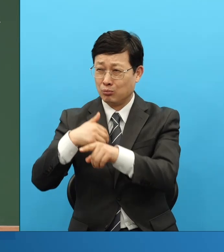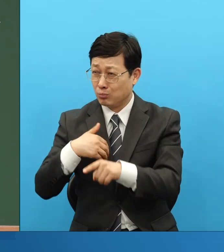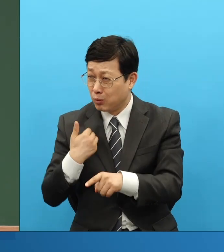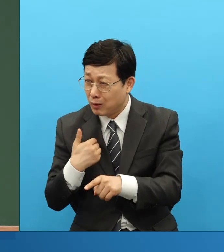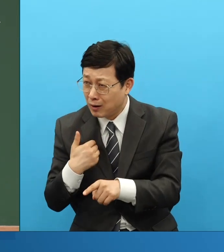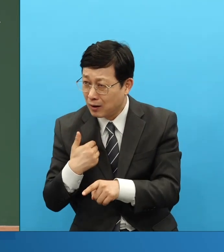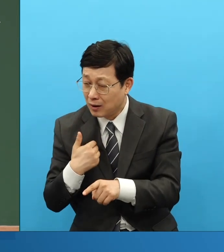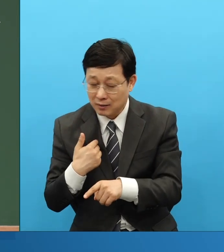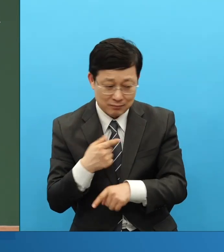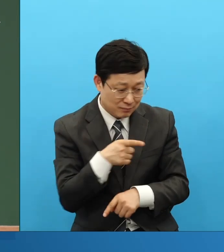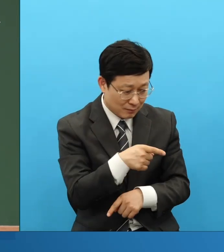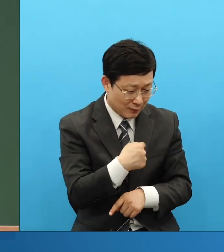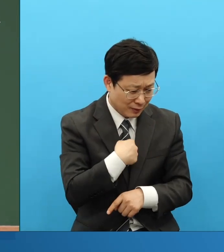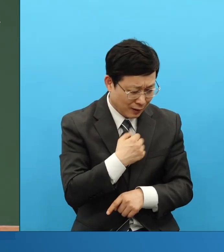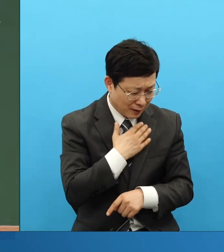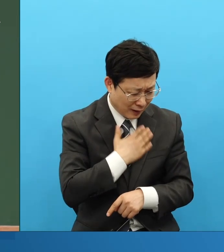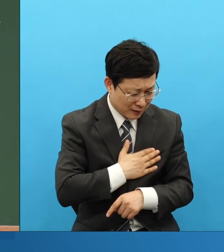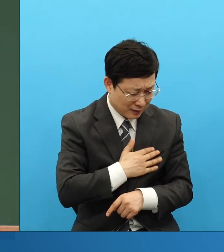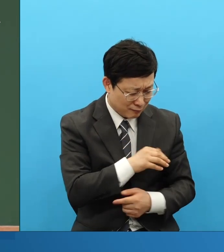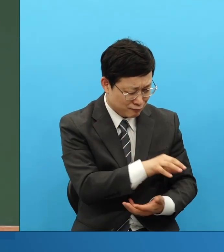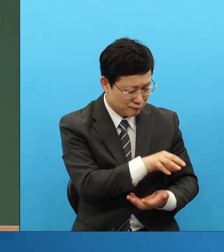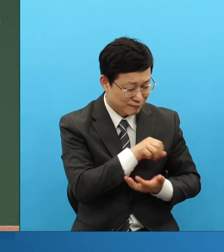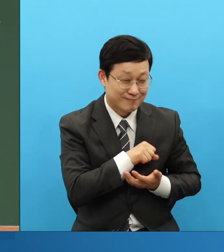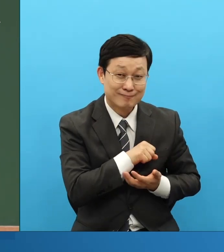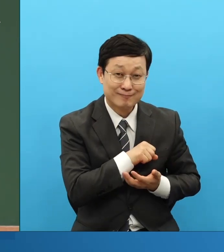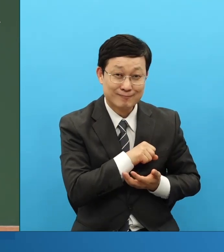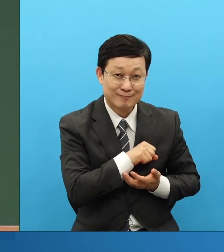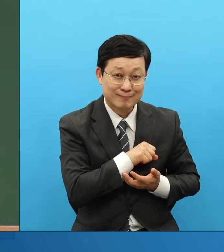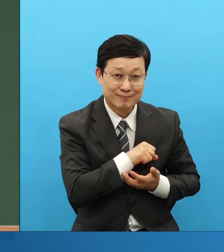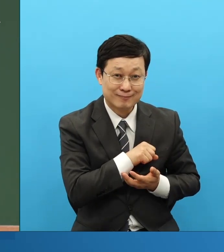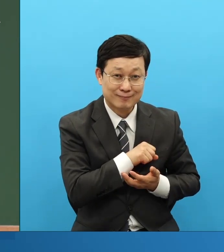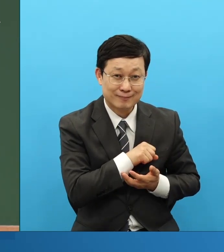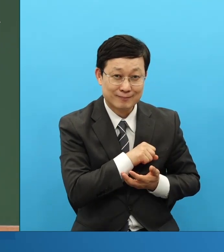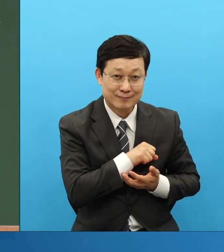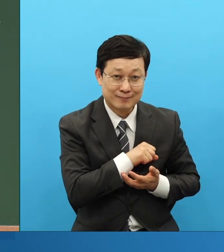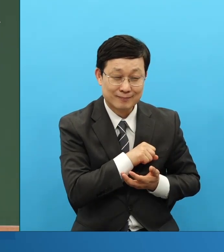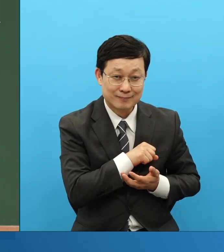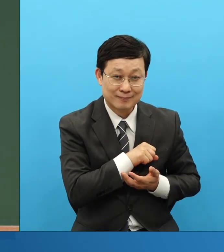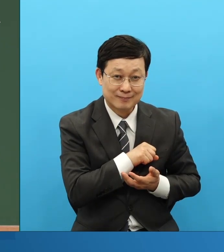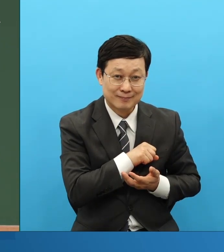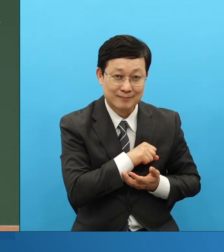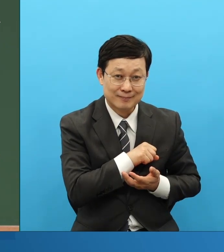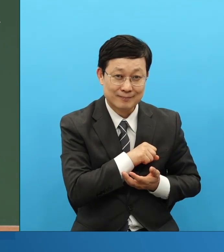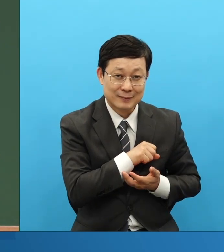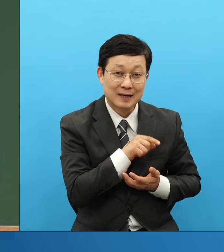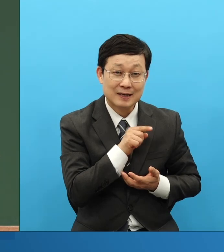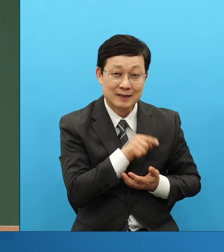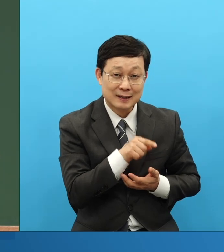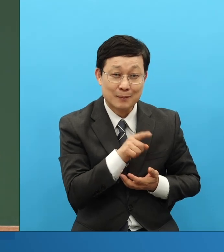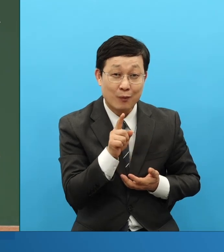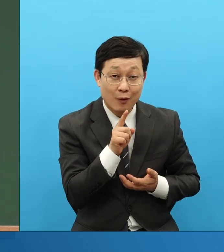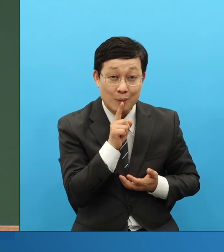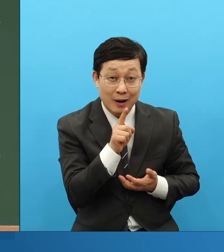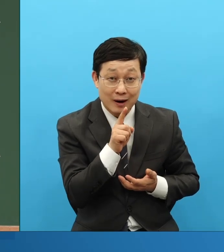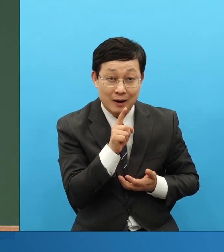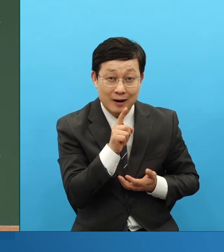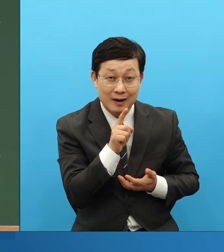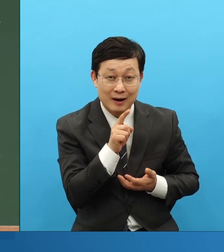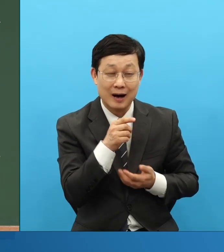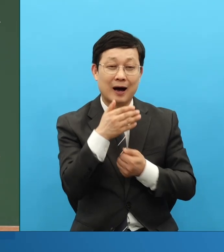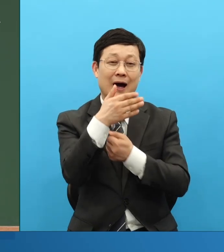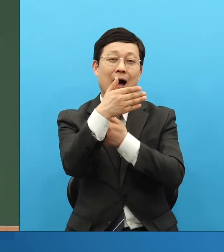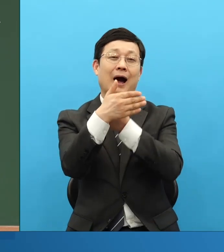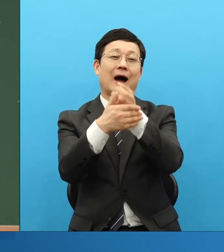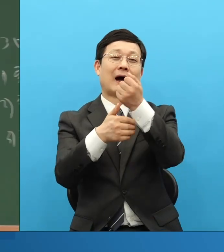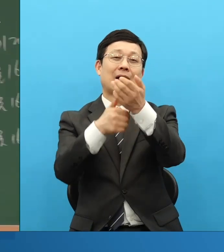he went to Egypt, but he knew what the king of Egypt did not know. 이걸 보고 여호와의 신에 감동된 자라고